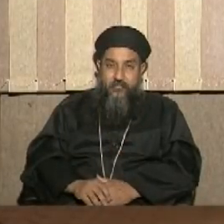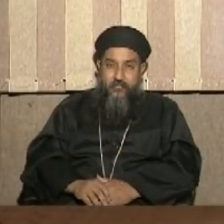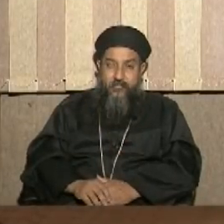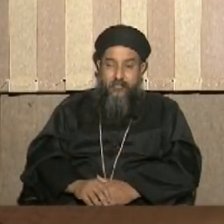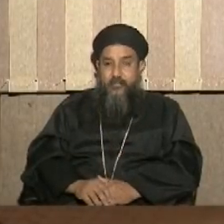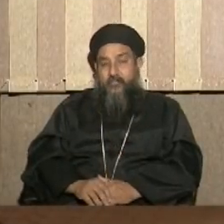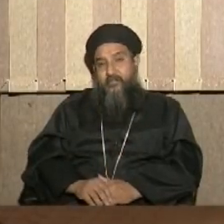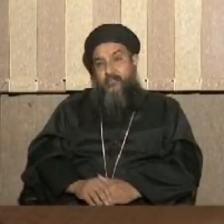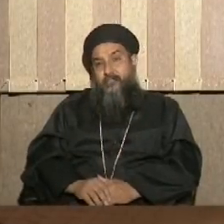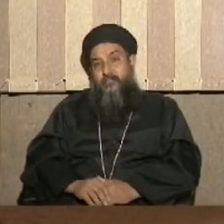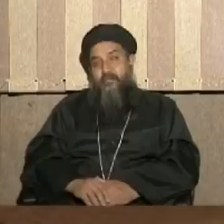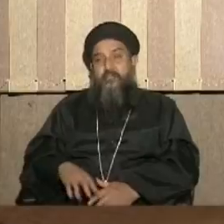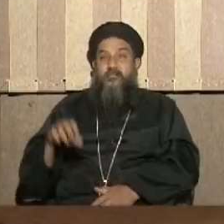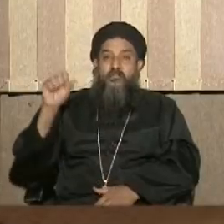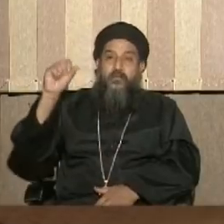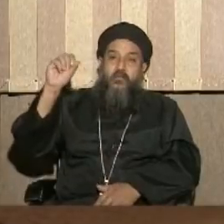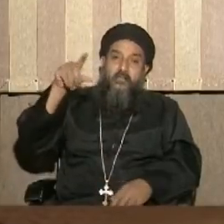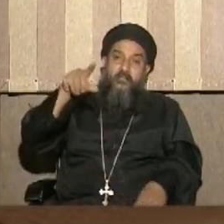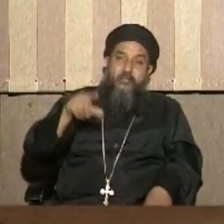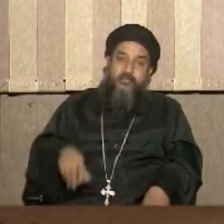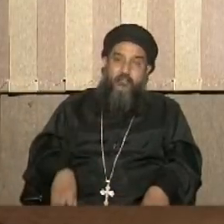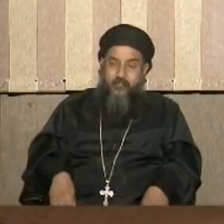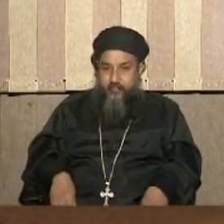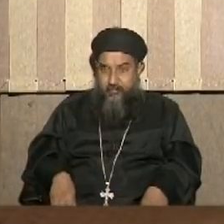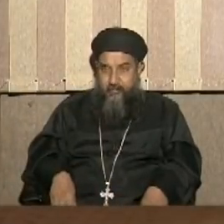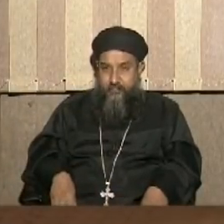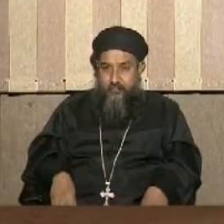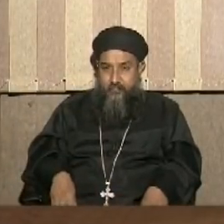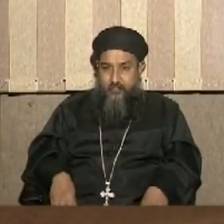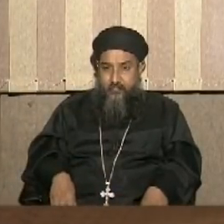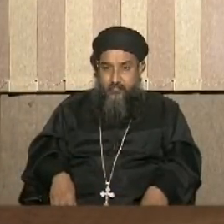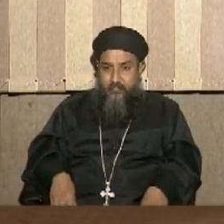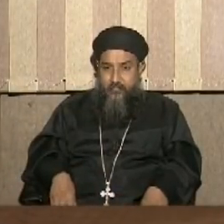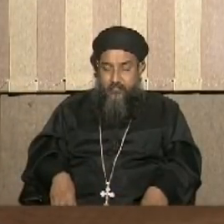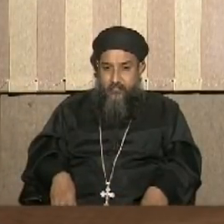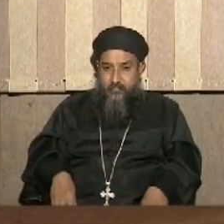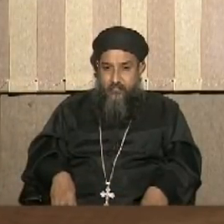نور المنديل يا ابني. حاضر يا ابني.